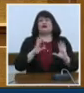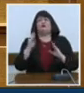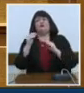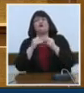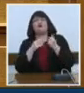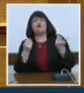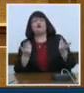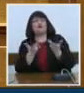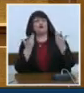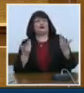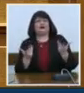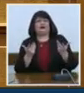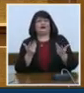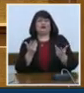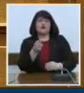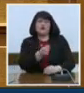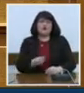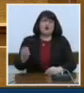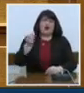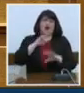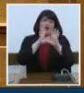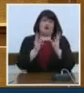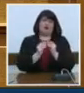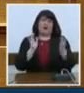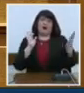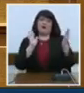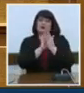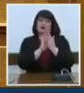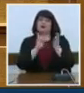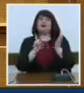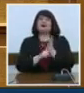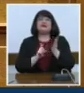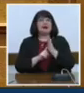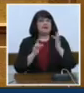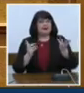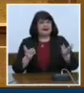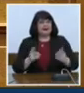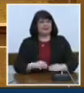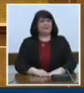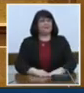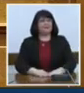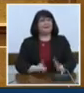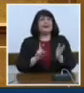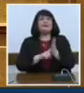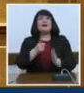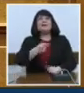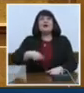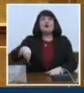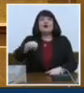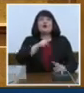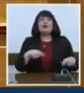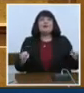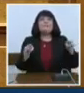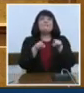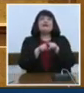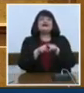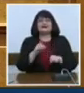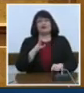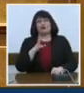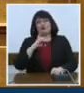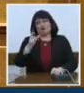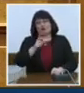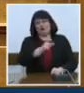Συνεπώς, η αντιμετώπιση τους προϋποθέτει τη συστράτευση πολιτείας και πολιτών,